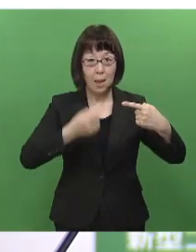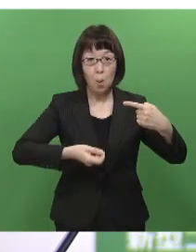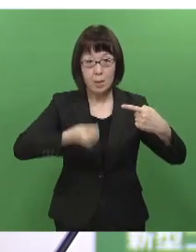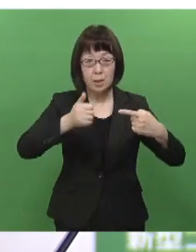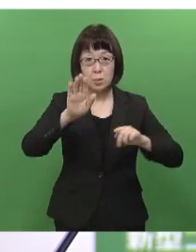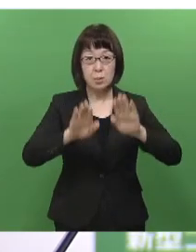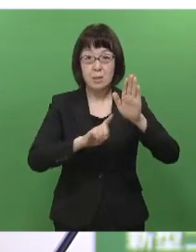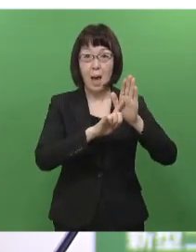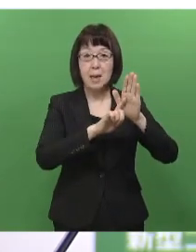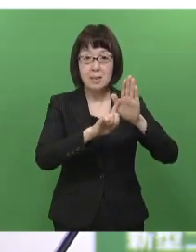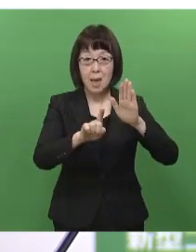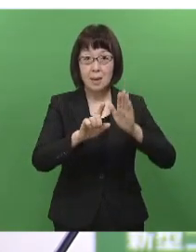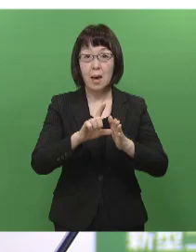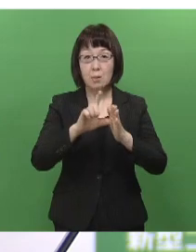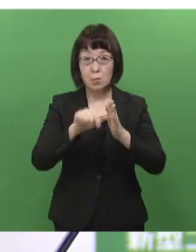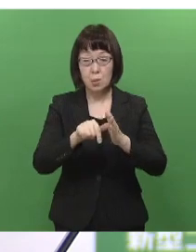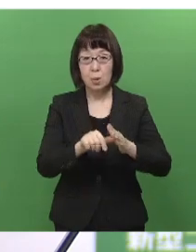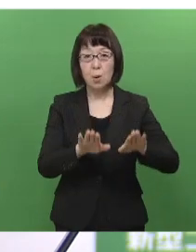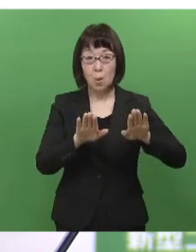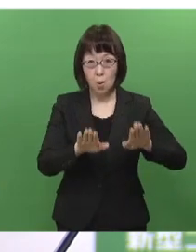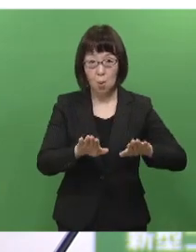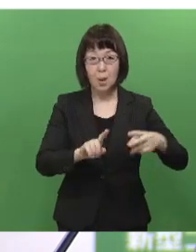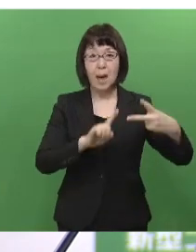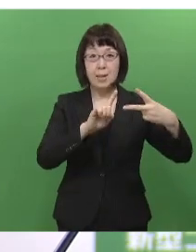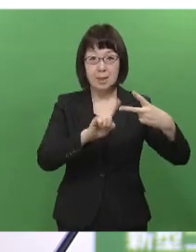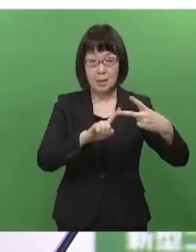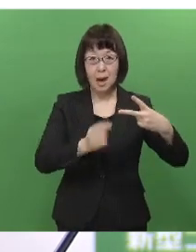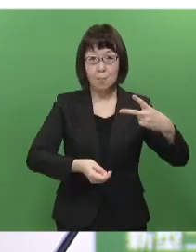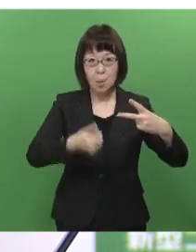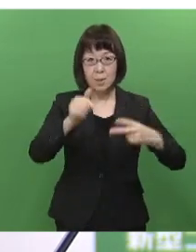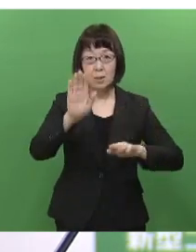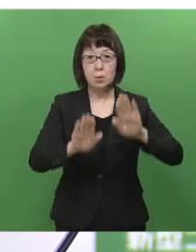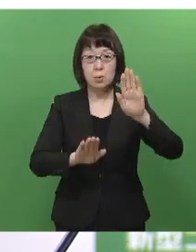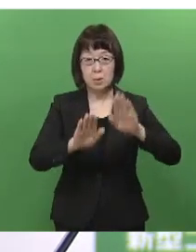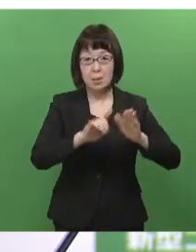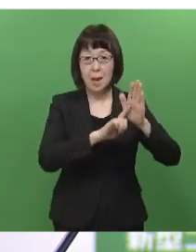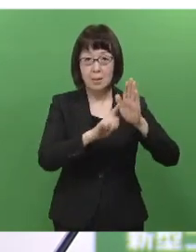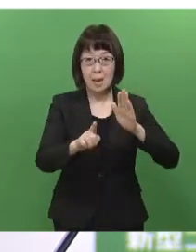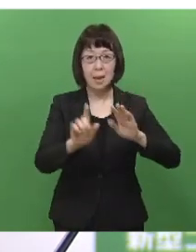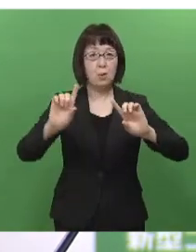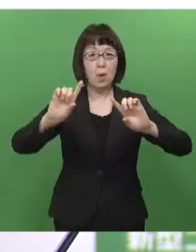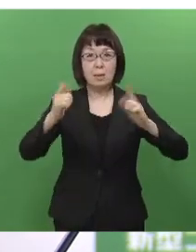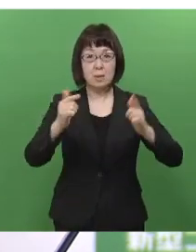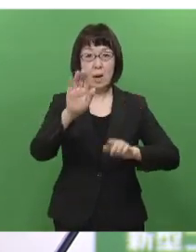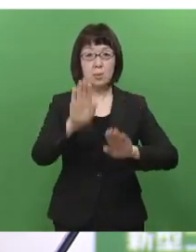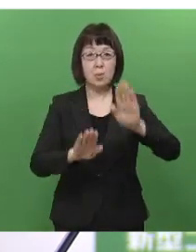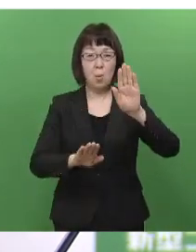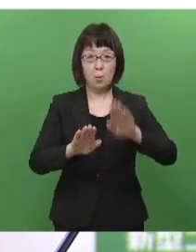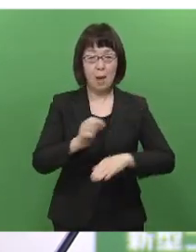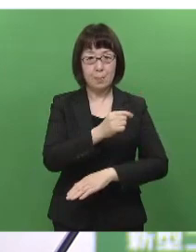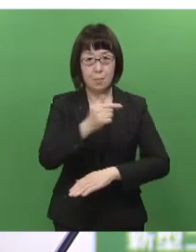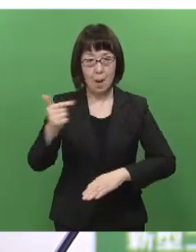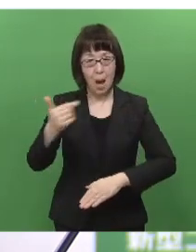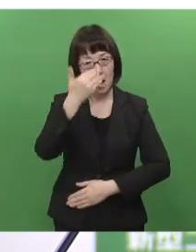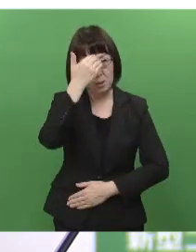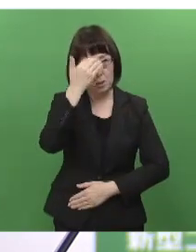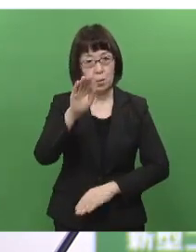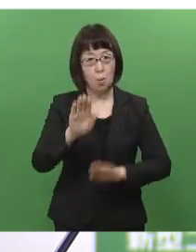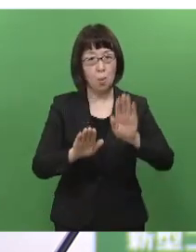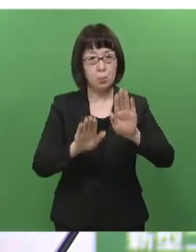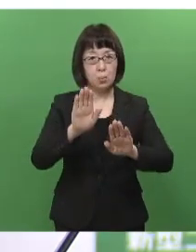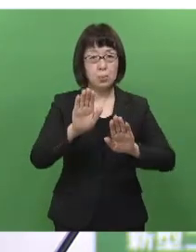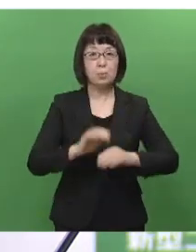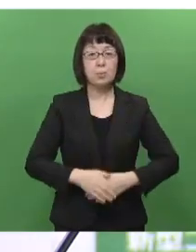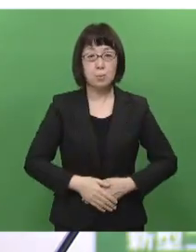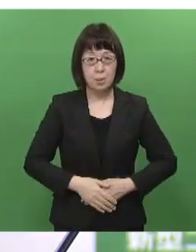態宣言下とこの点はまた違うステージに入っているという認識が必要かと思います。そこでこの